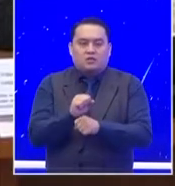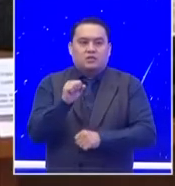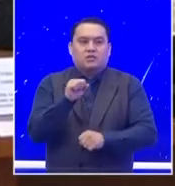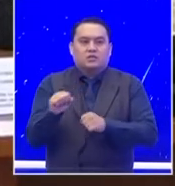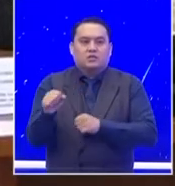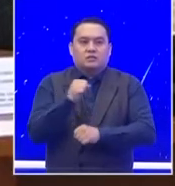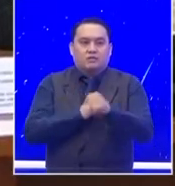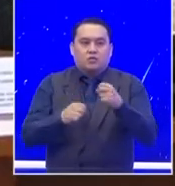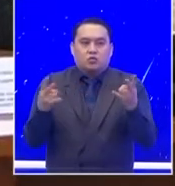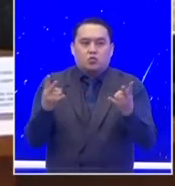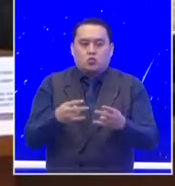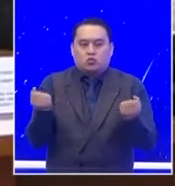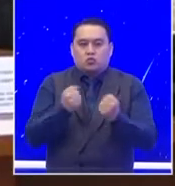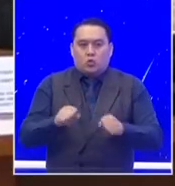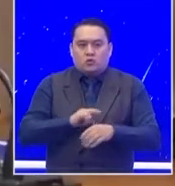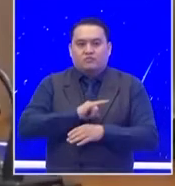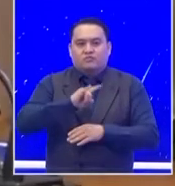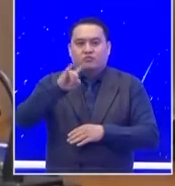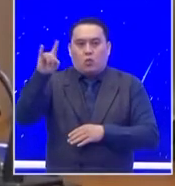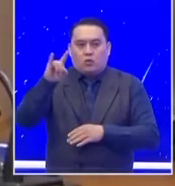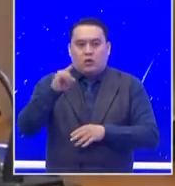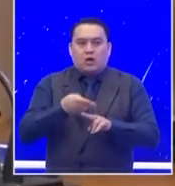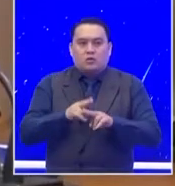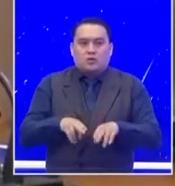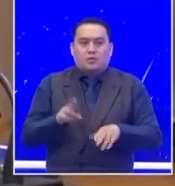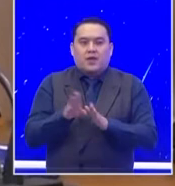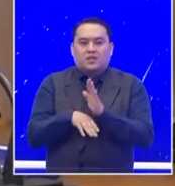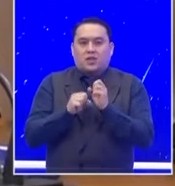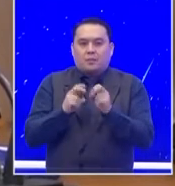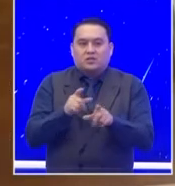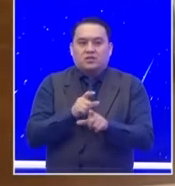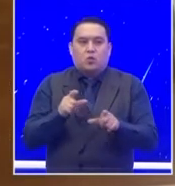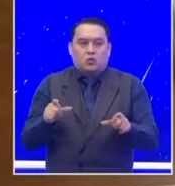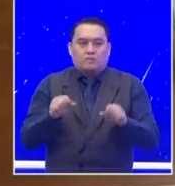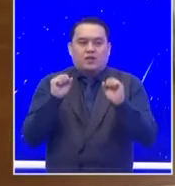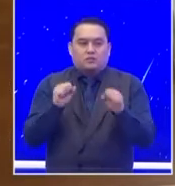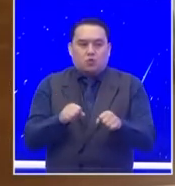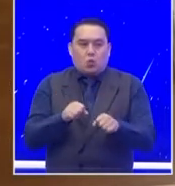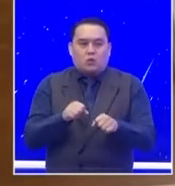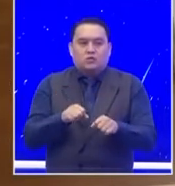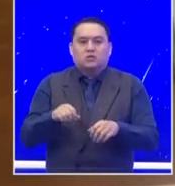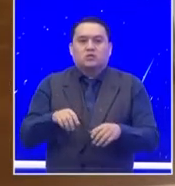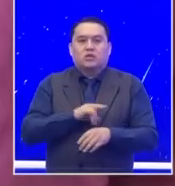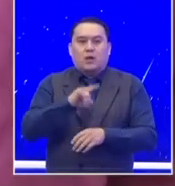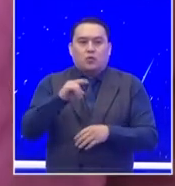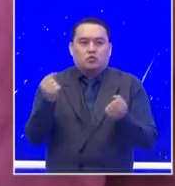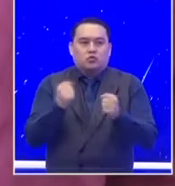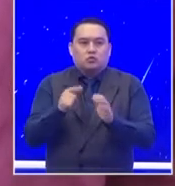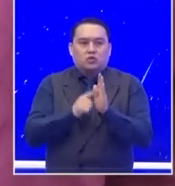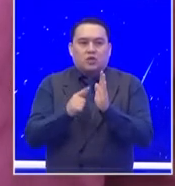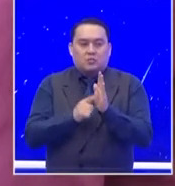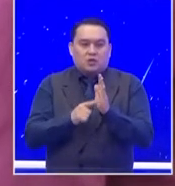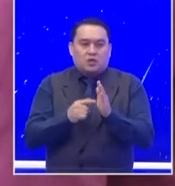после набирания необходимой скорости для взлета. Это ставило под угрозу безопасность пассажиров. В момент удара скорость самолета составляла 70